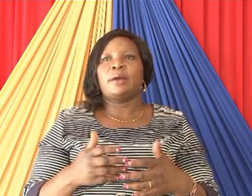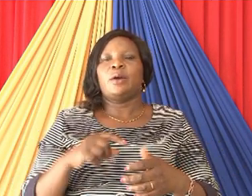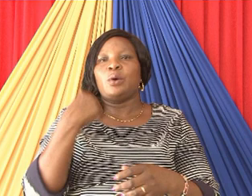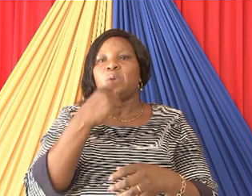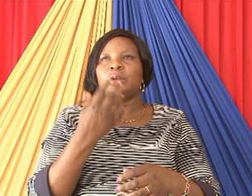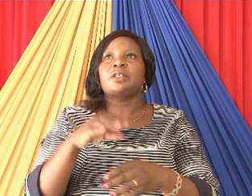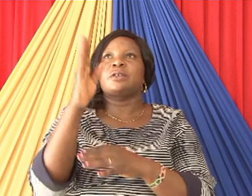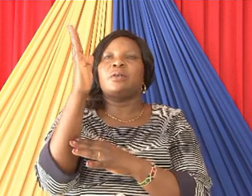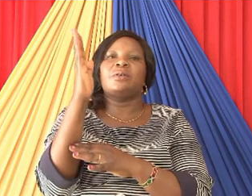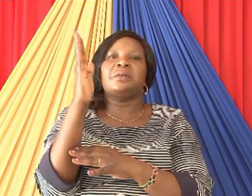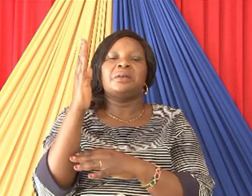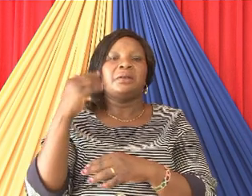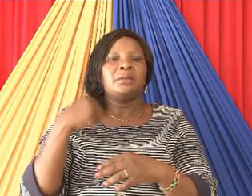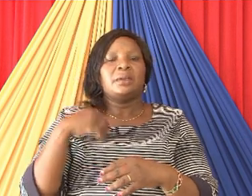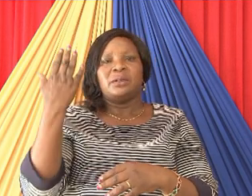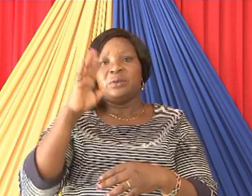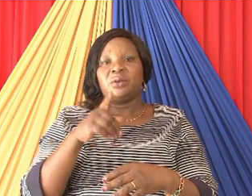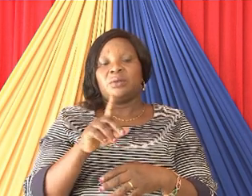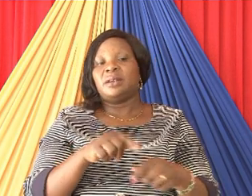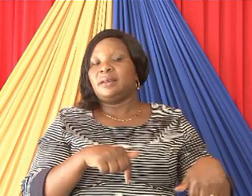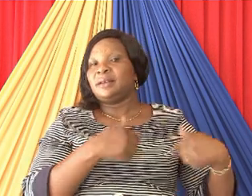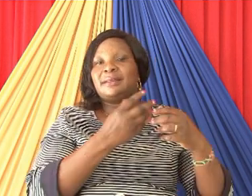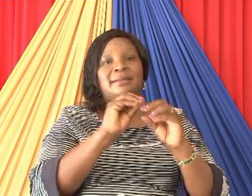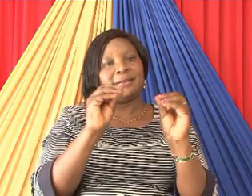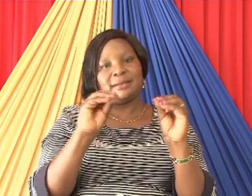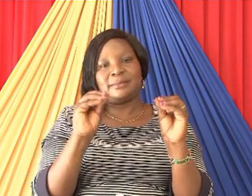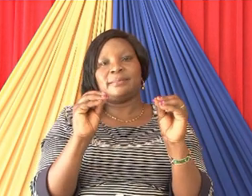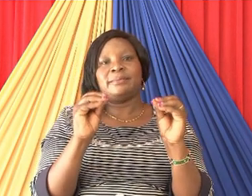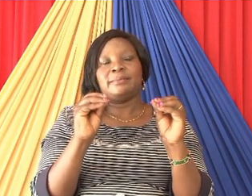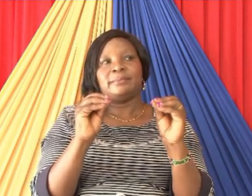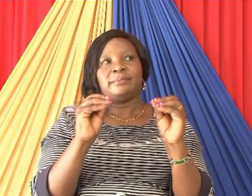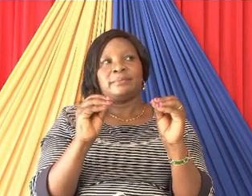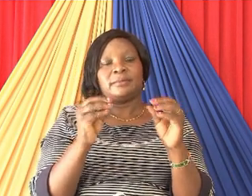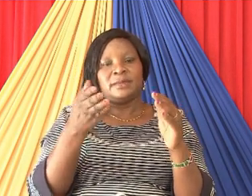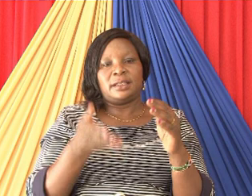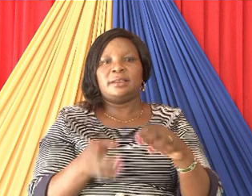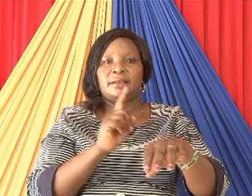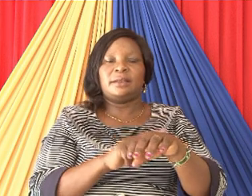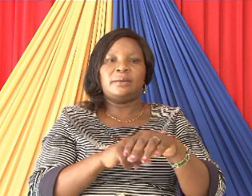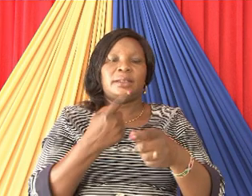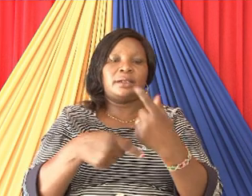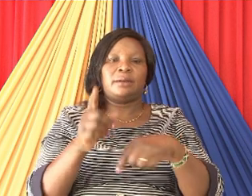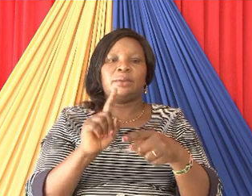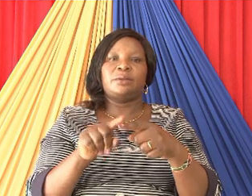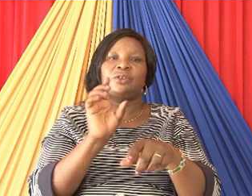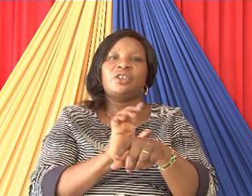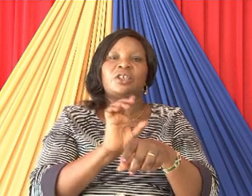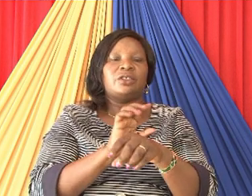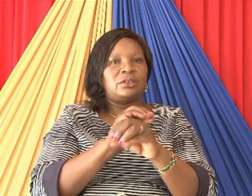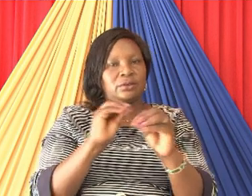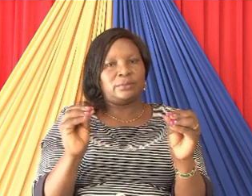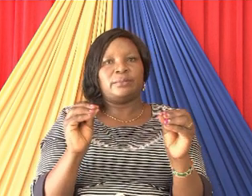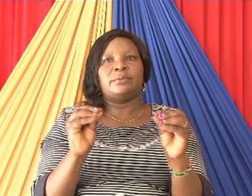Sijui moyo wako ni moyo wa aina gani. Wakati huu ambapo hatuendi makanisani, kuna